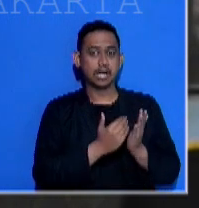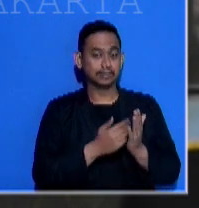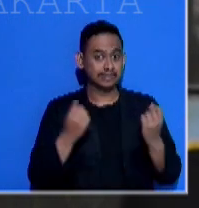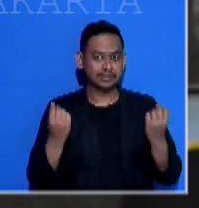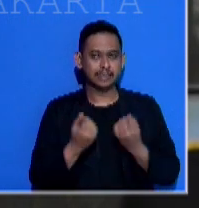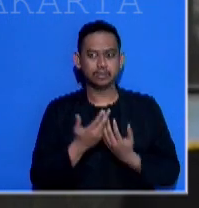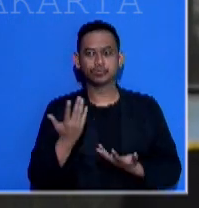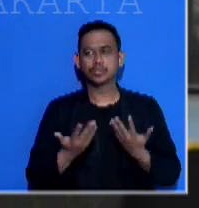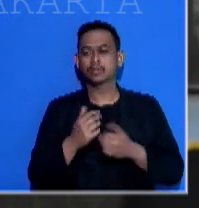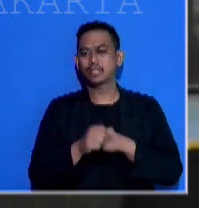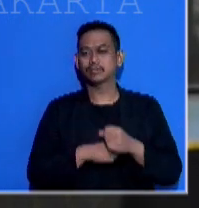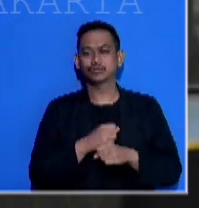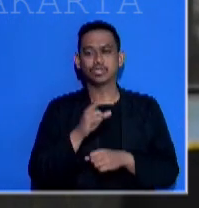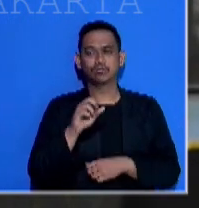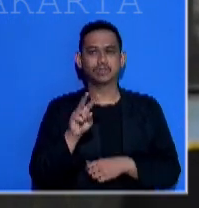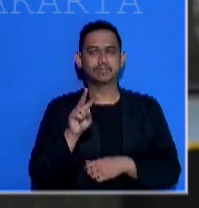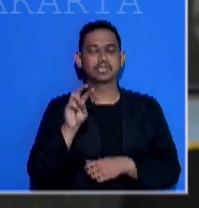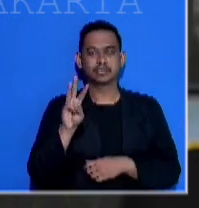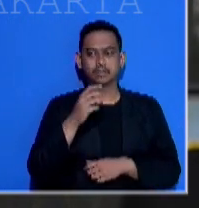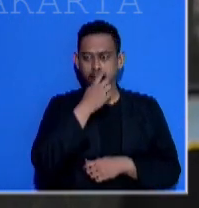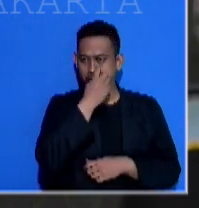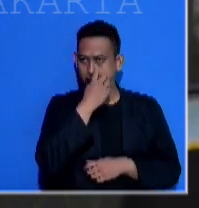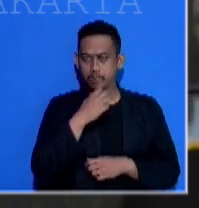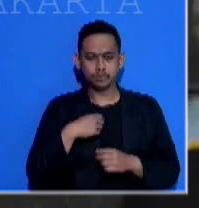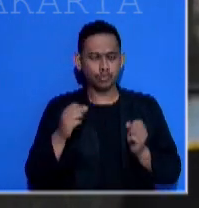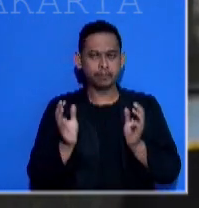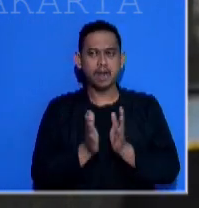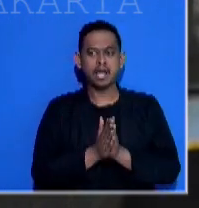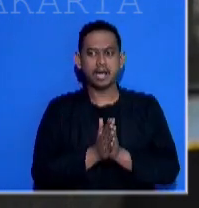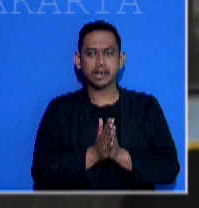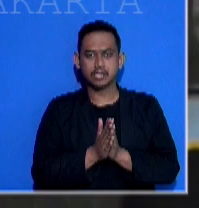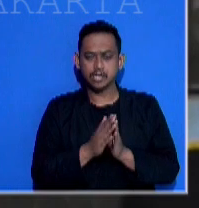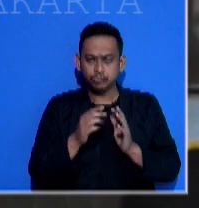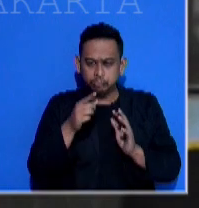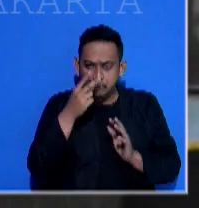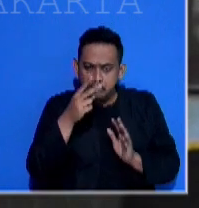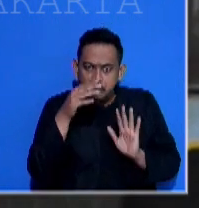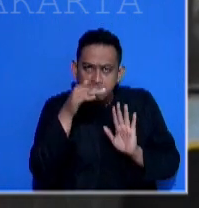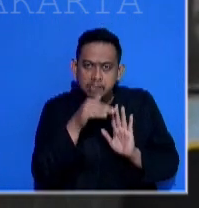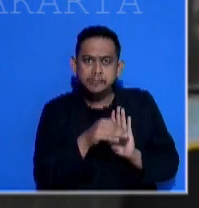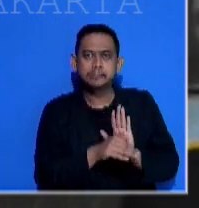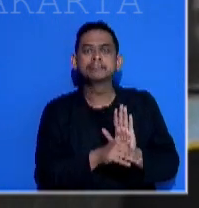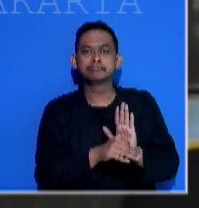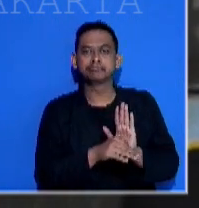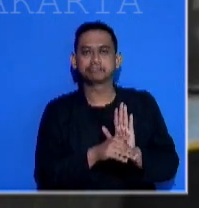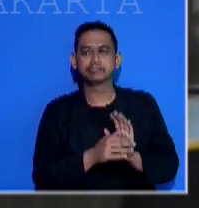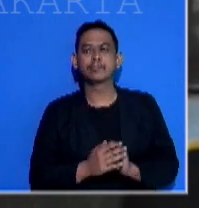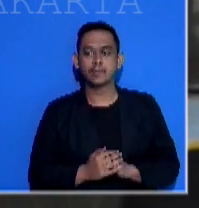tahun 2023, ini ada penurunan, yaitu sebanyak penurunan